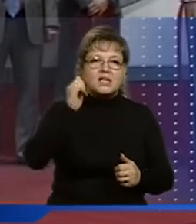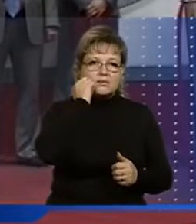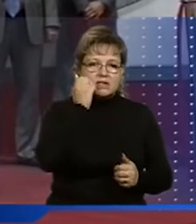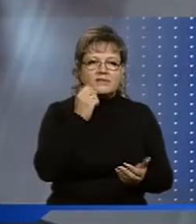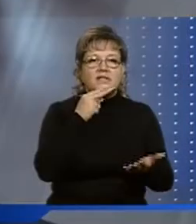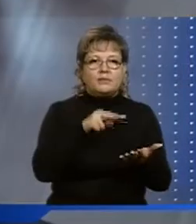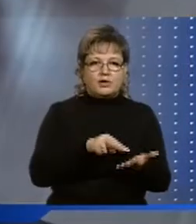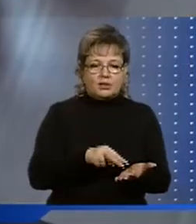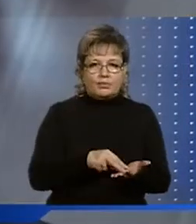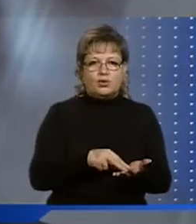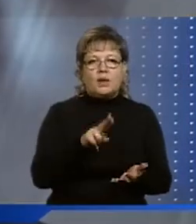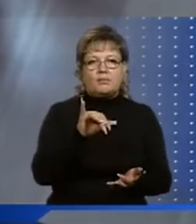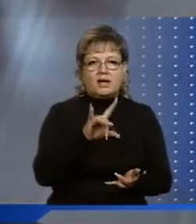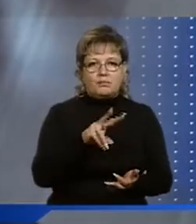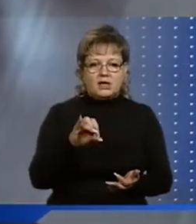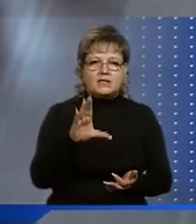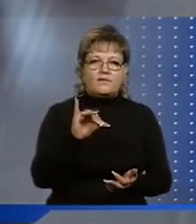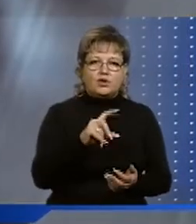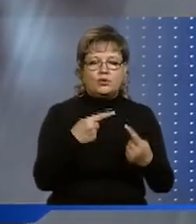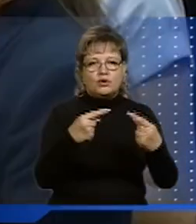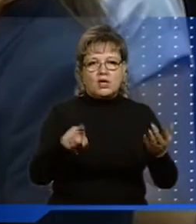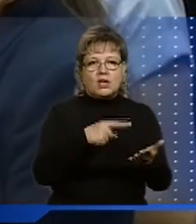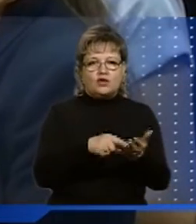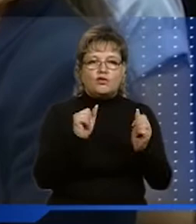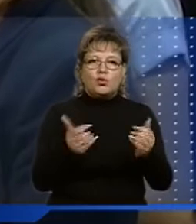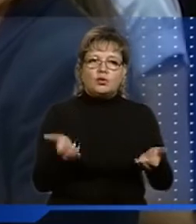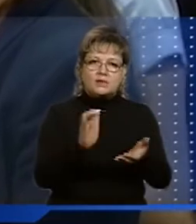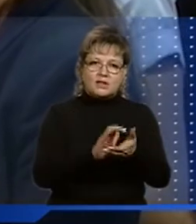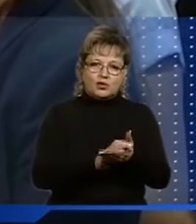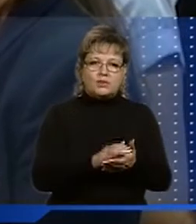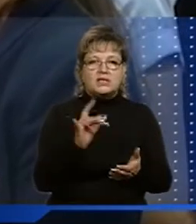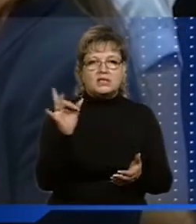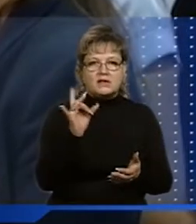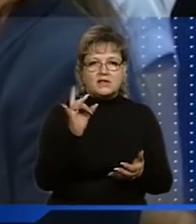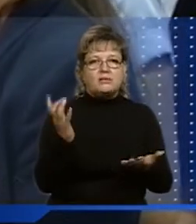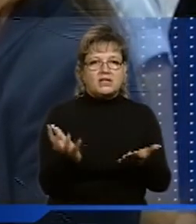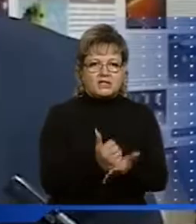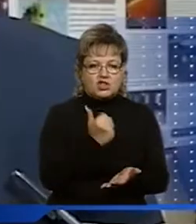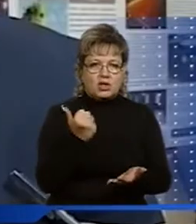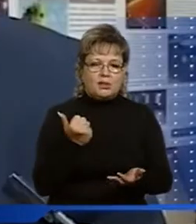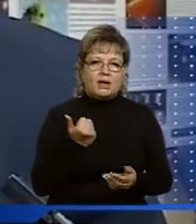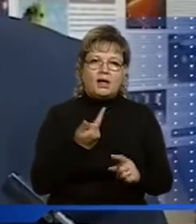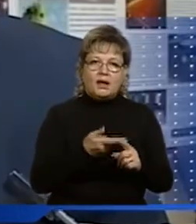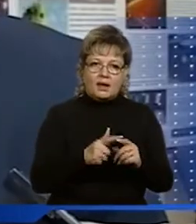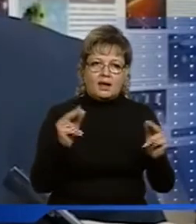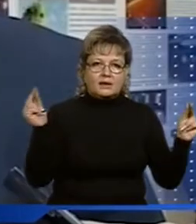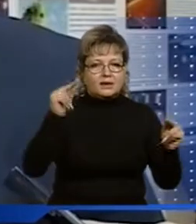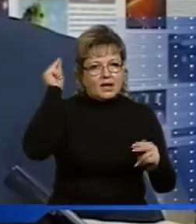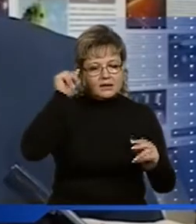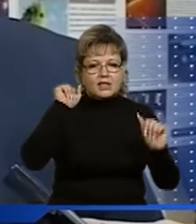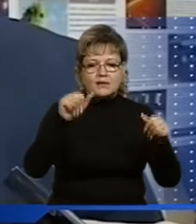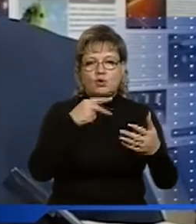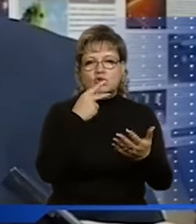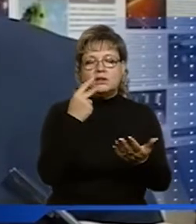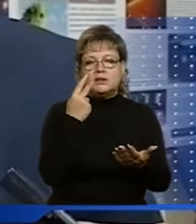Москвы, Санкт-Петербурга, Перми, Симферополя и других городов смогут познакомиться с донскими достижениями. Этот конгресс может позволить,